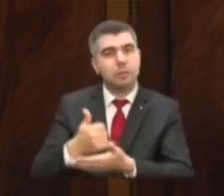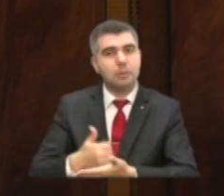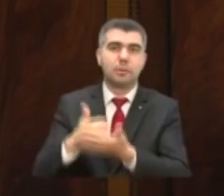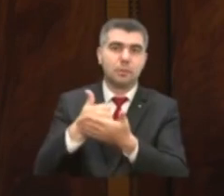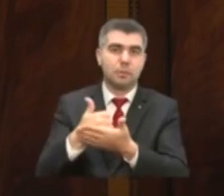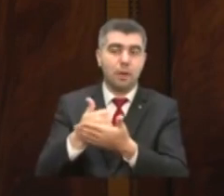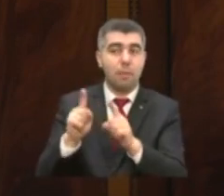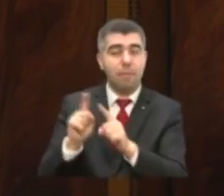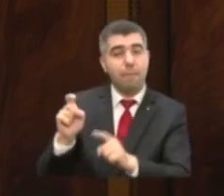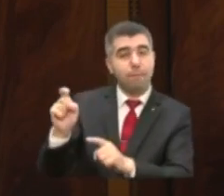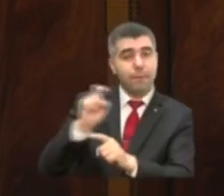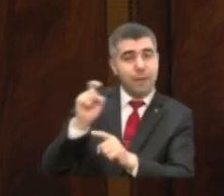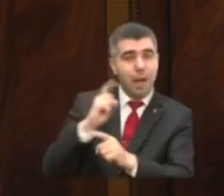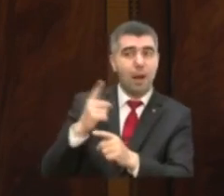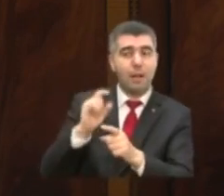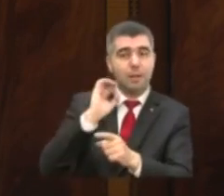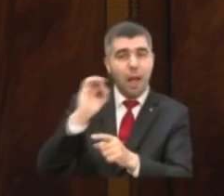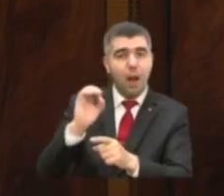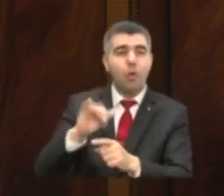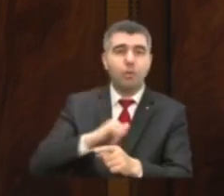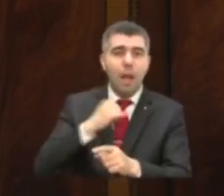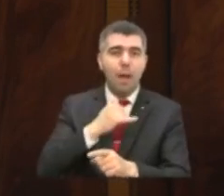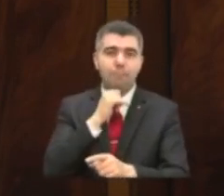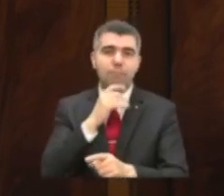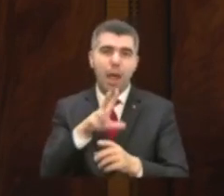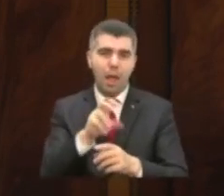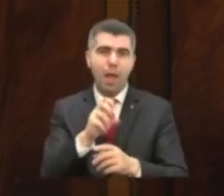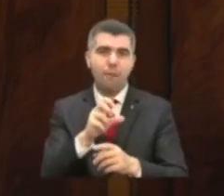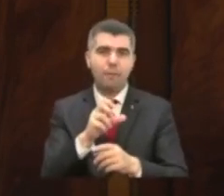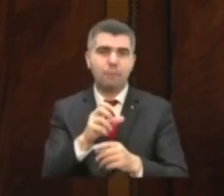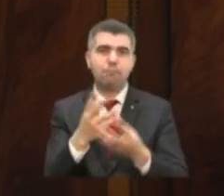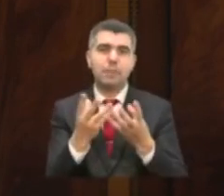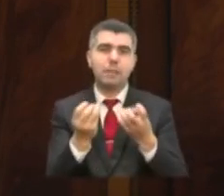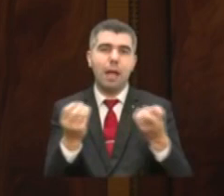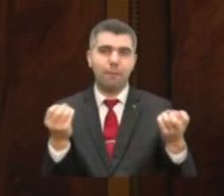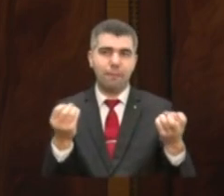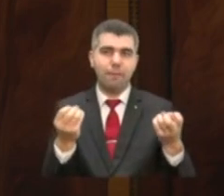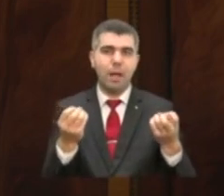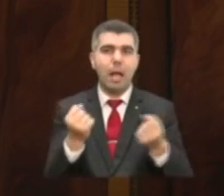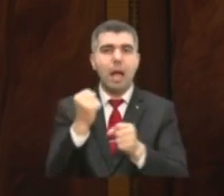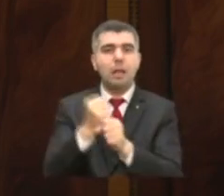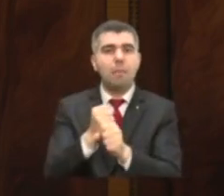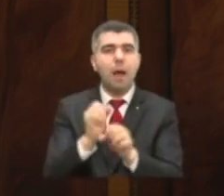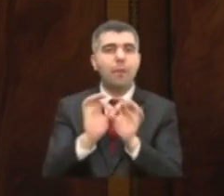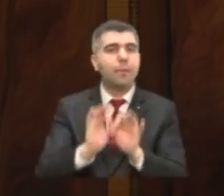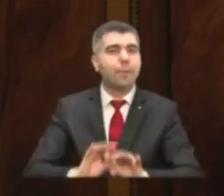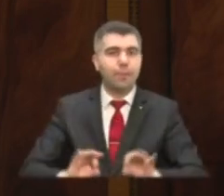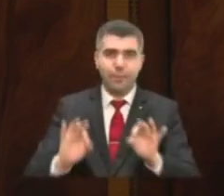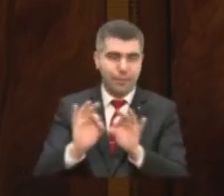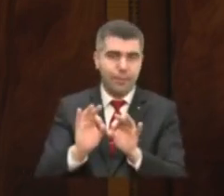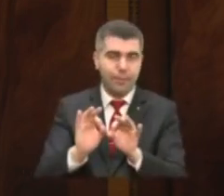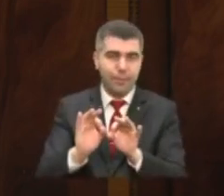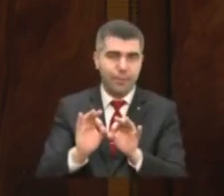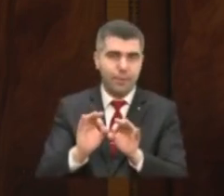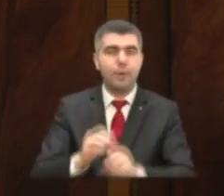وإحنا واعيين بوجود عدد كبير من الشباب عاطلين، ويجب أن نعمل على حل هذه المشكلة البطالة. ومن